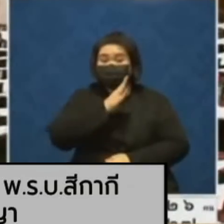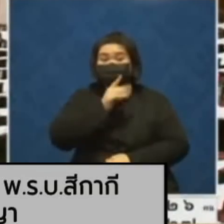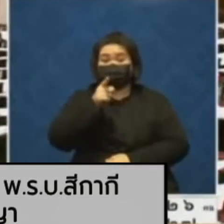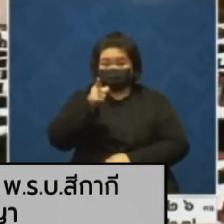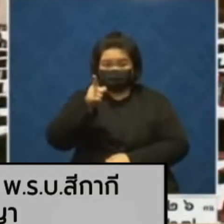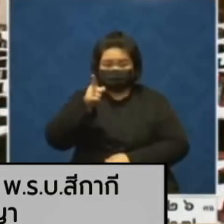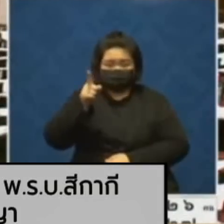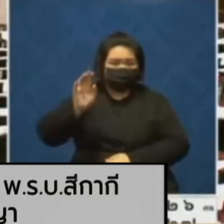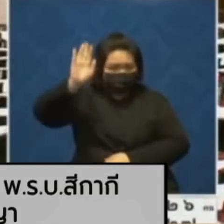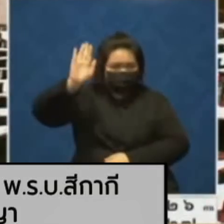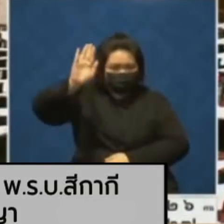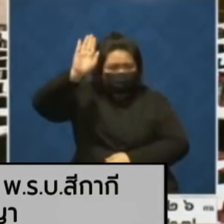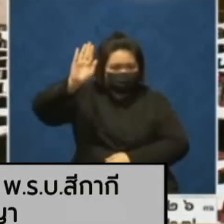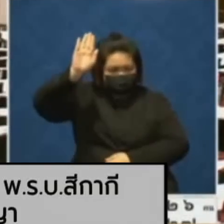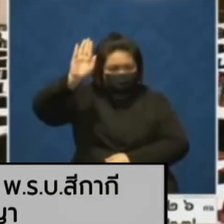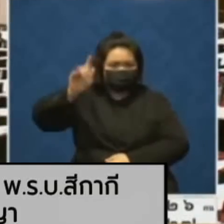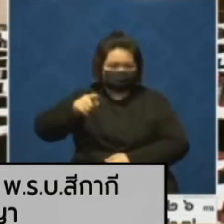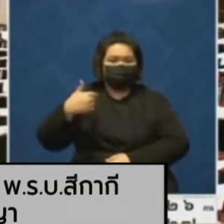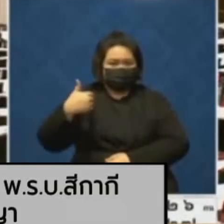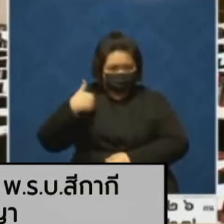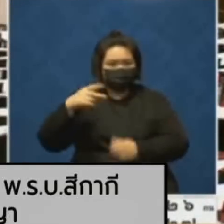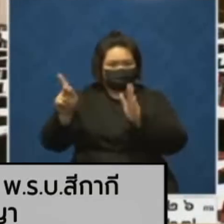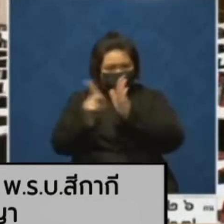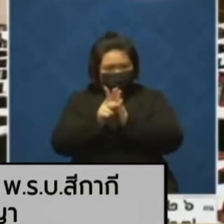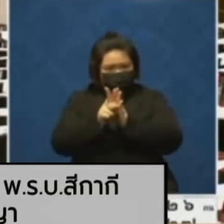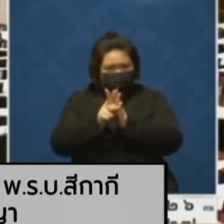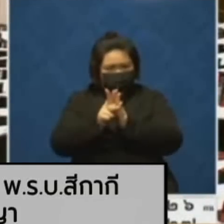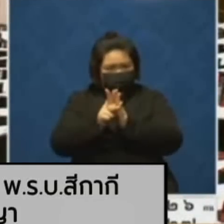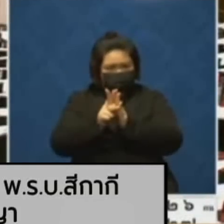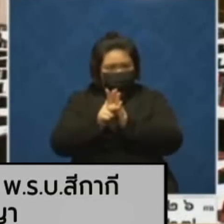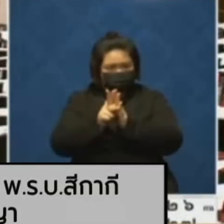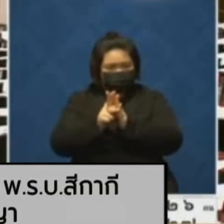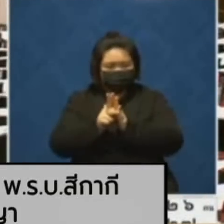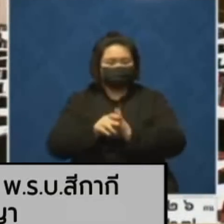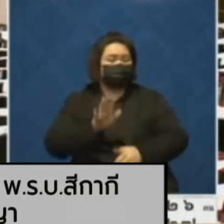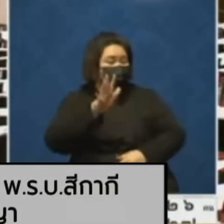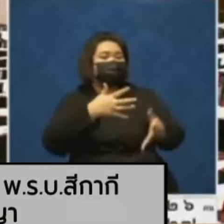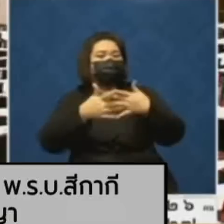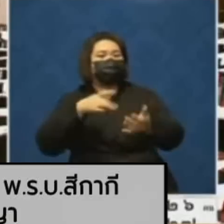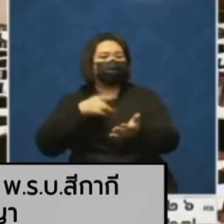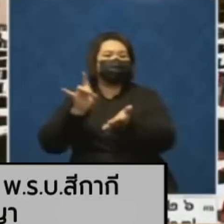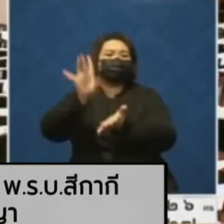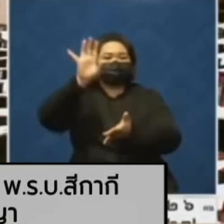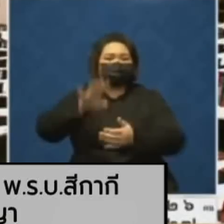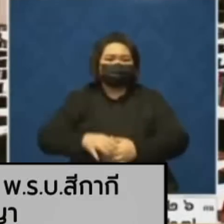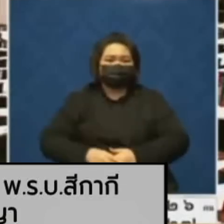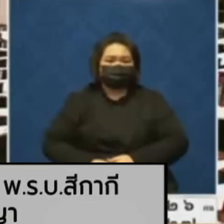ผมก็ีมาตรการต่ไปนะคะไม่เปไรฮะ ร้ผมออกดครับ